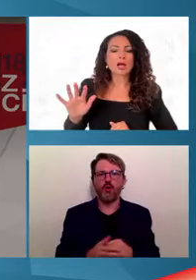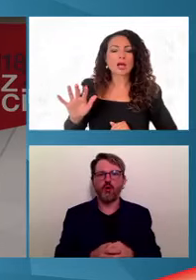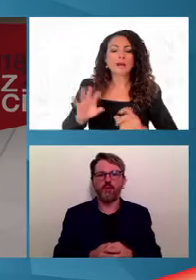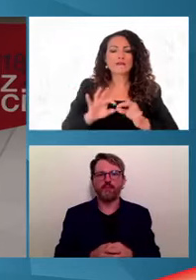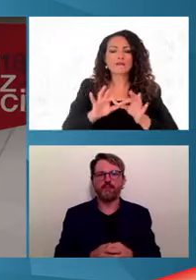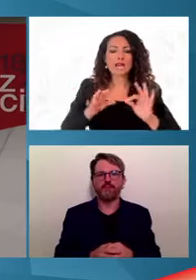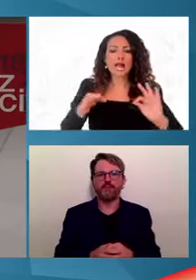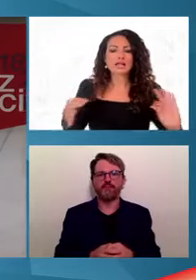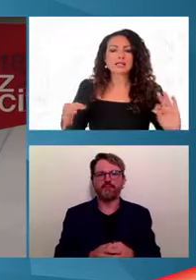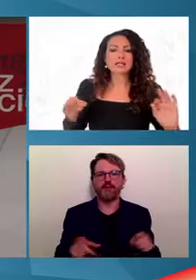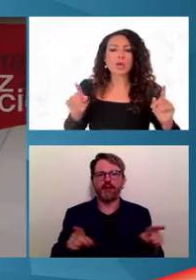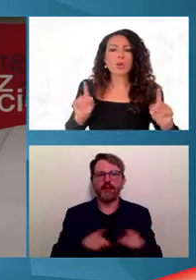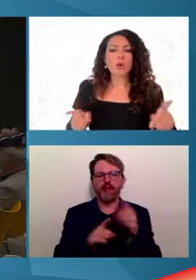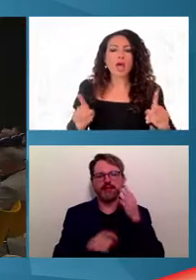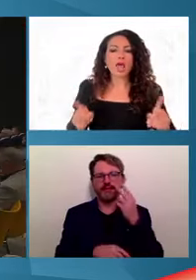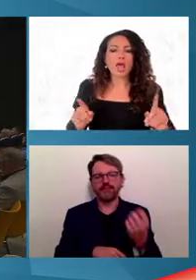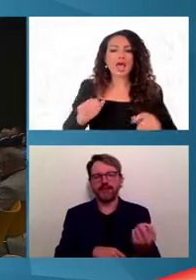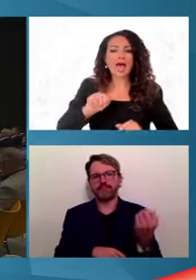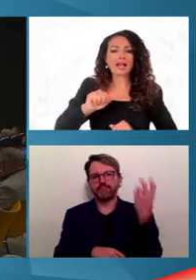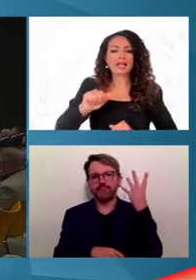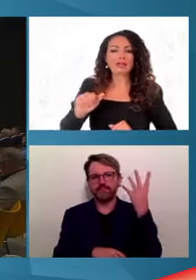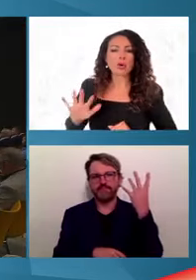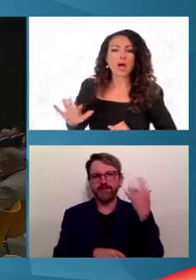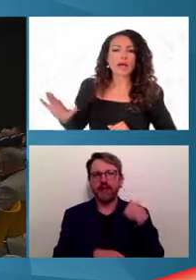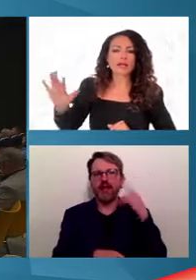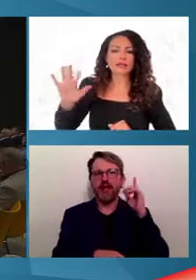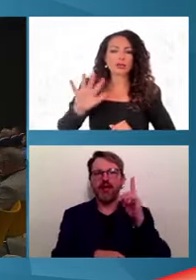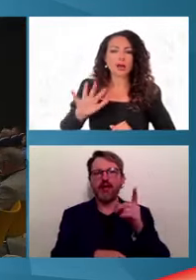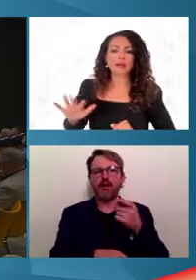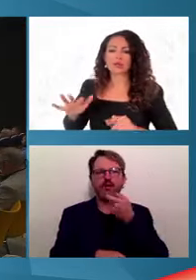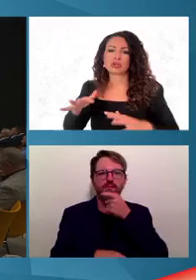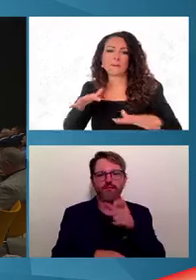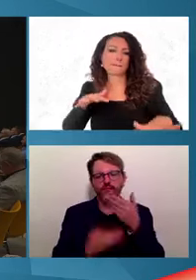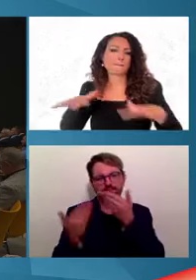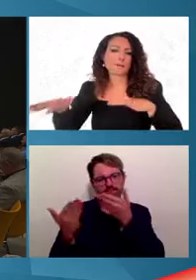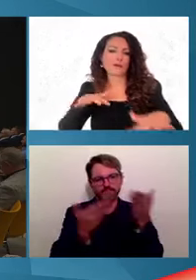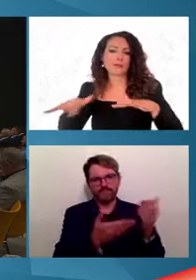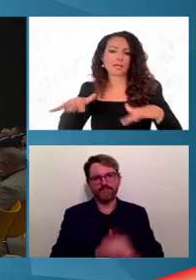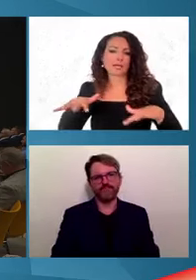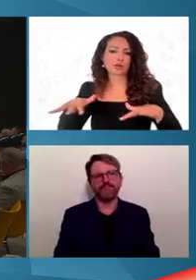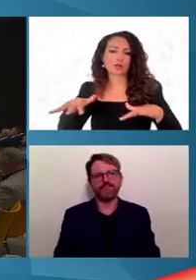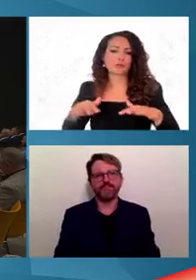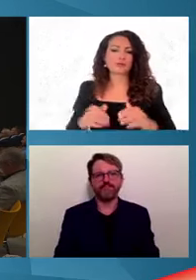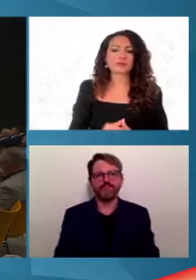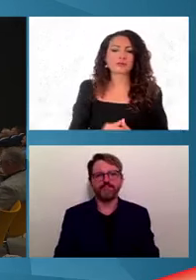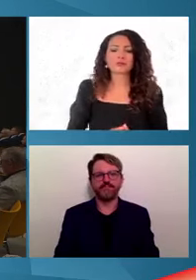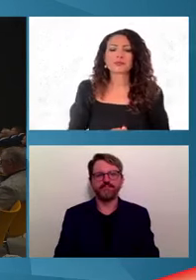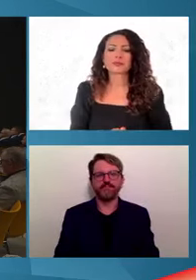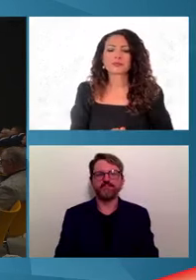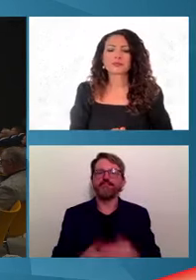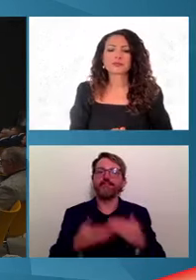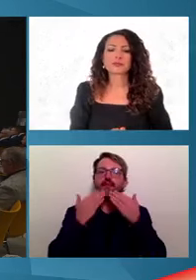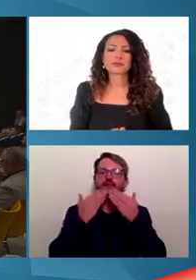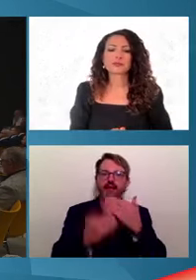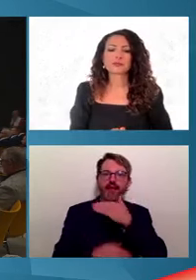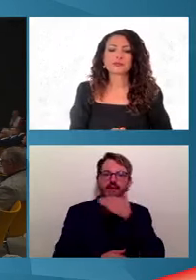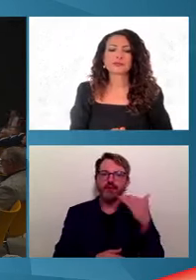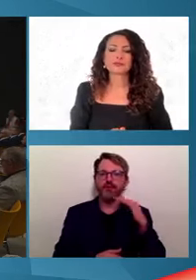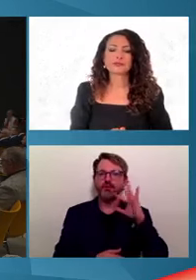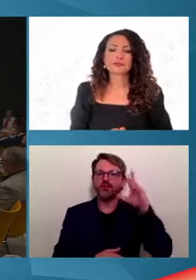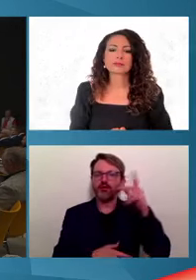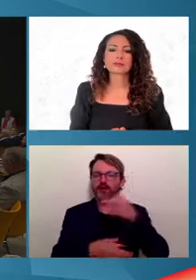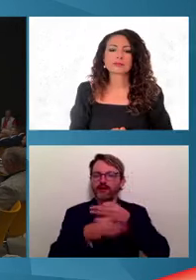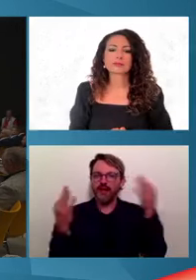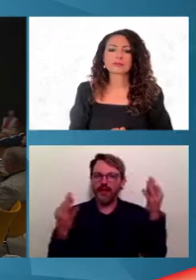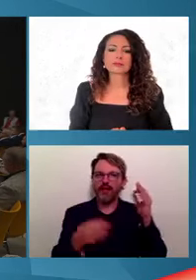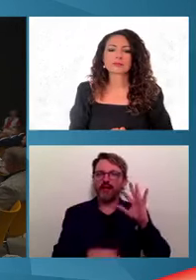hinter uns, heute auch das Stichwort für Ihren Beitrag ist. Bitte sehr. Danke vielmals. Einen schönen guten Tag. Buongiorno Dutschkansch, buongiorno